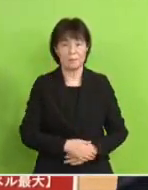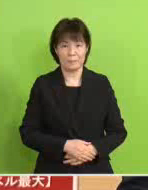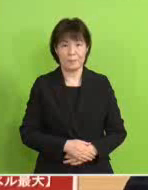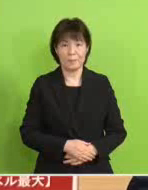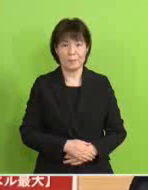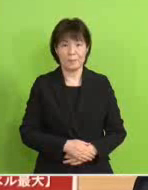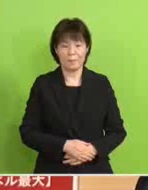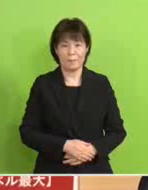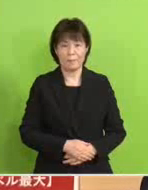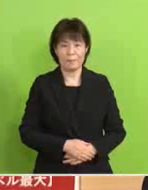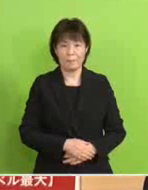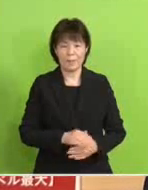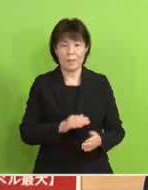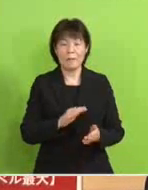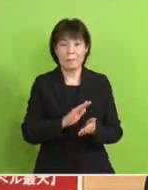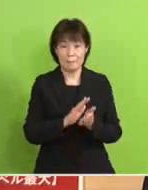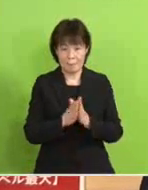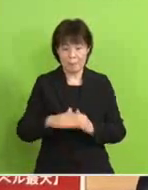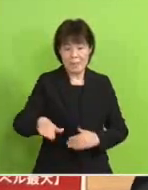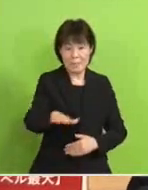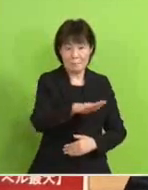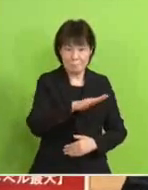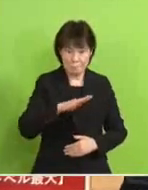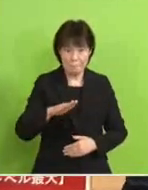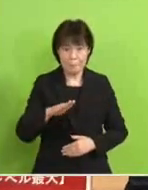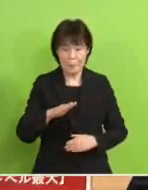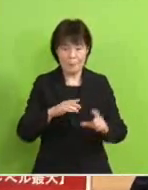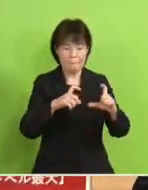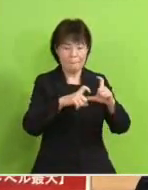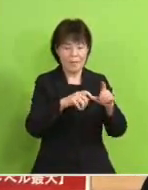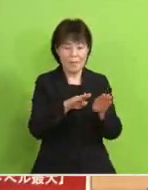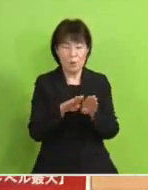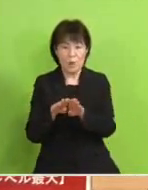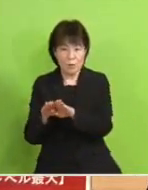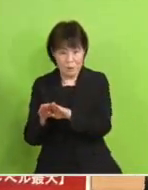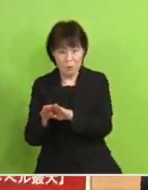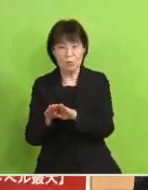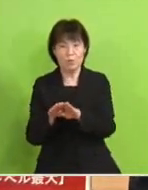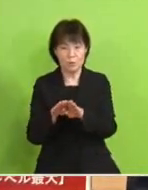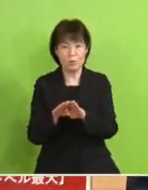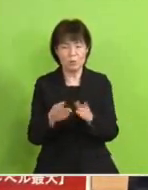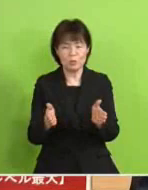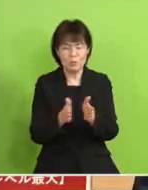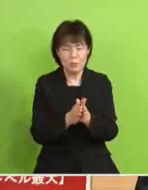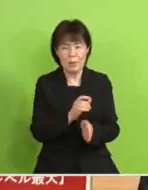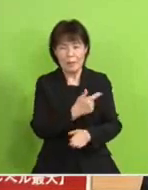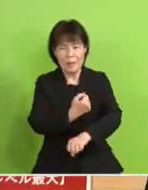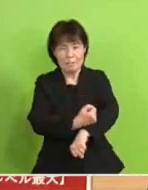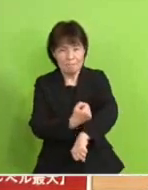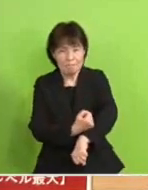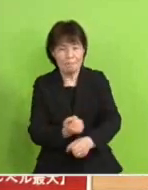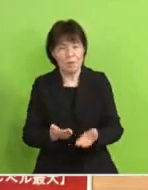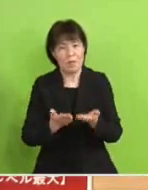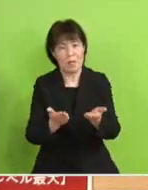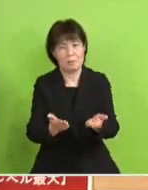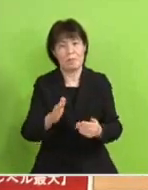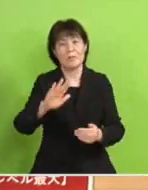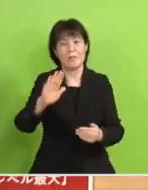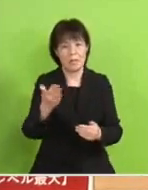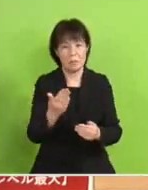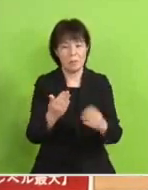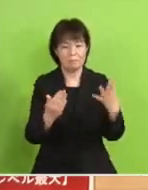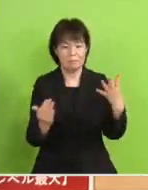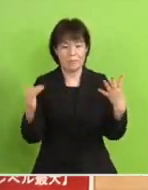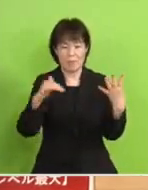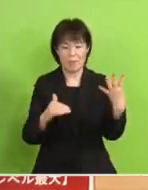ます。県民事業者の皆さんには、ゴールデンウィーク期間中も含め、大変なご苦労をおかけいたしますが、第